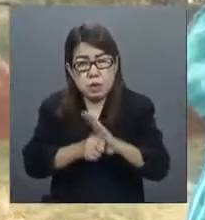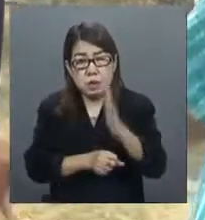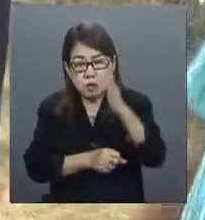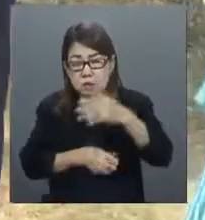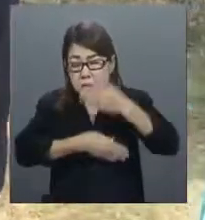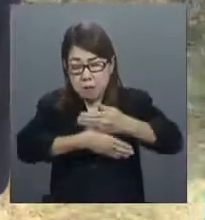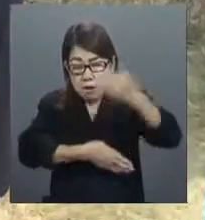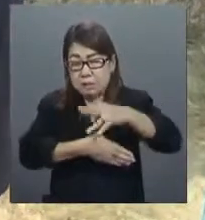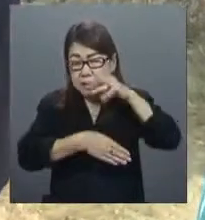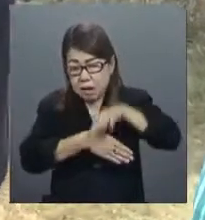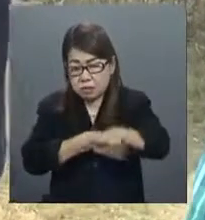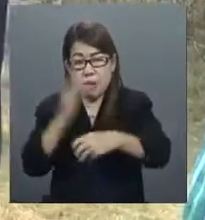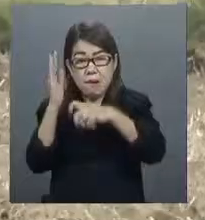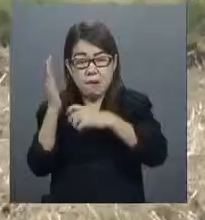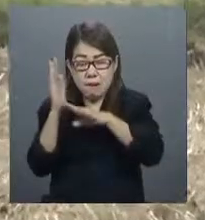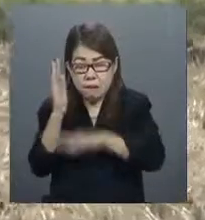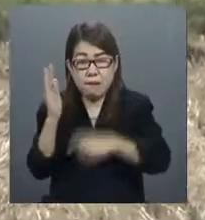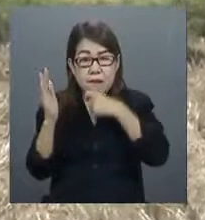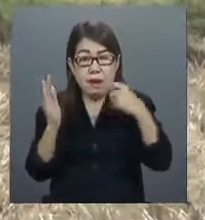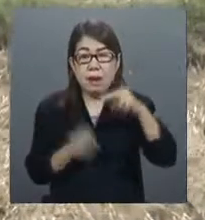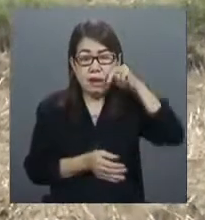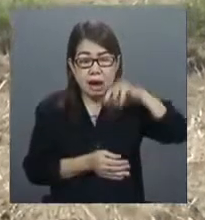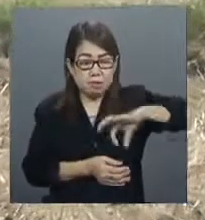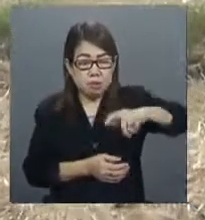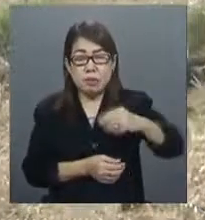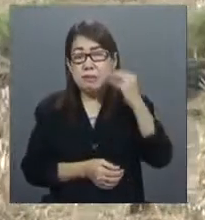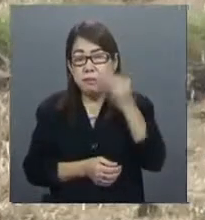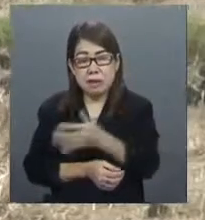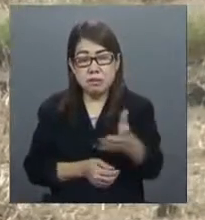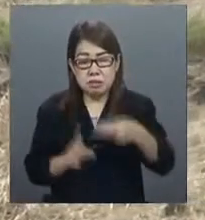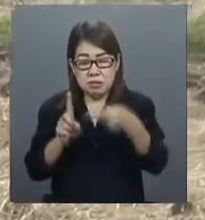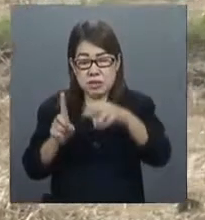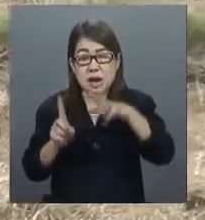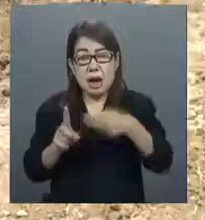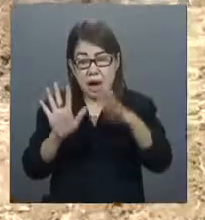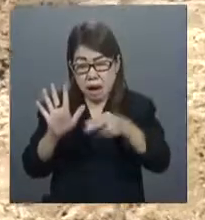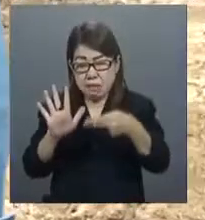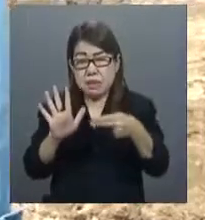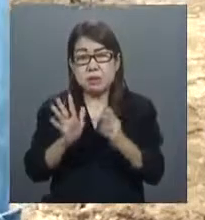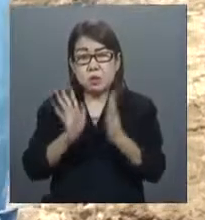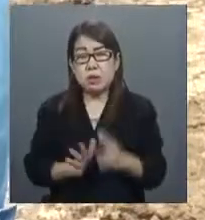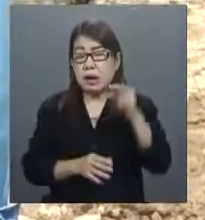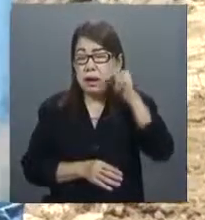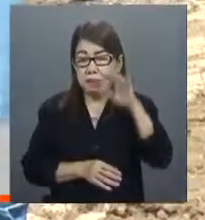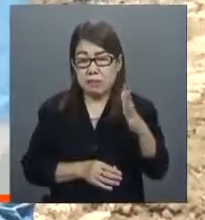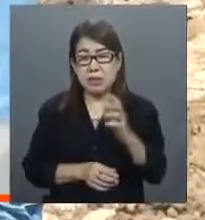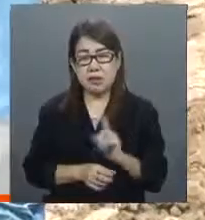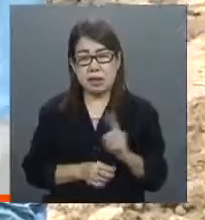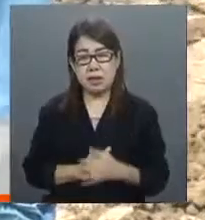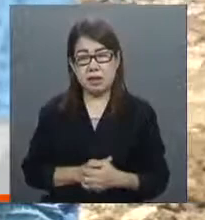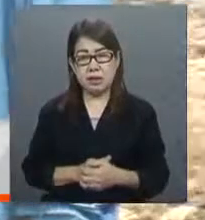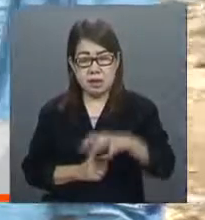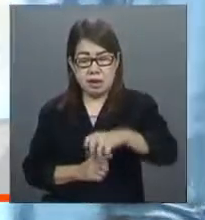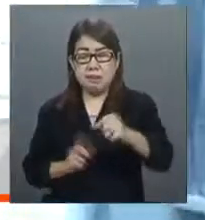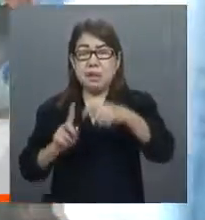กว่า50,000ครัวเรือนขณะที่เกษตรกรในตำบลพลกลางอำเภอเมืองนครราชสีมาซึ่งอยู่ติดกับ